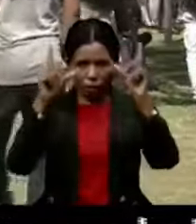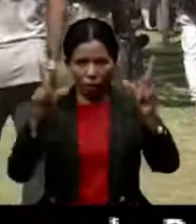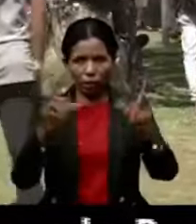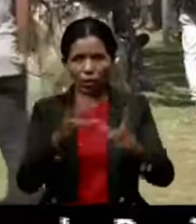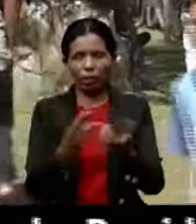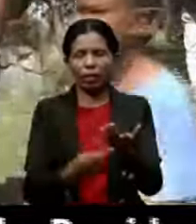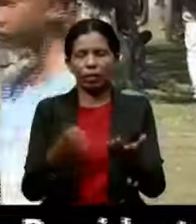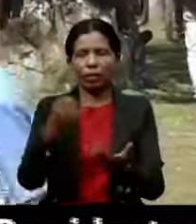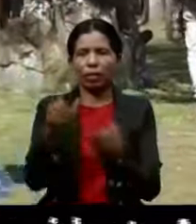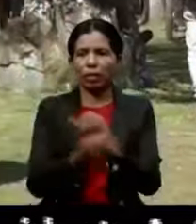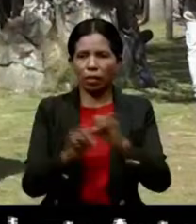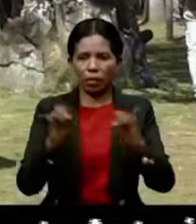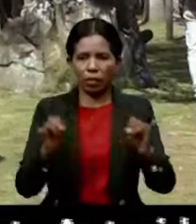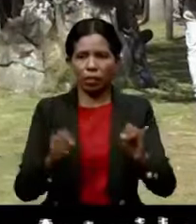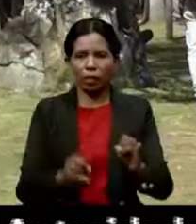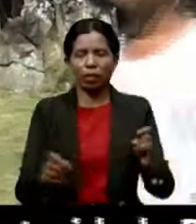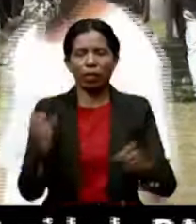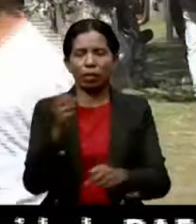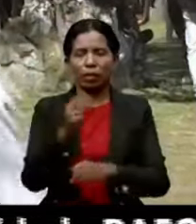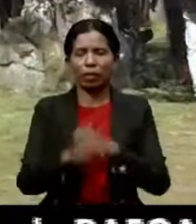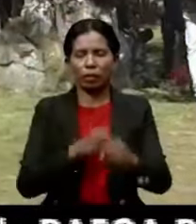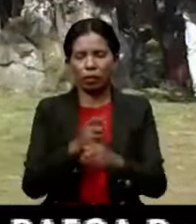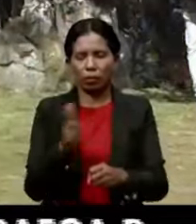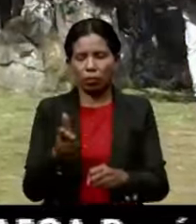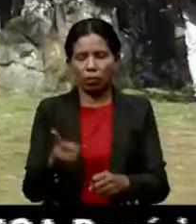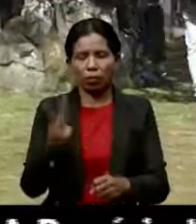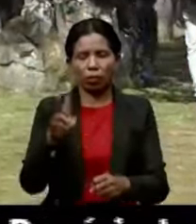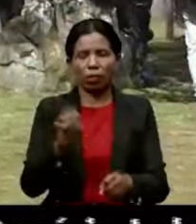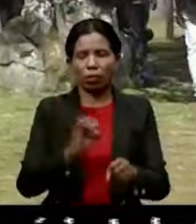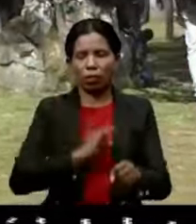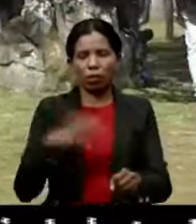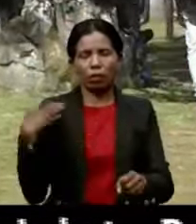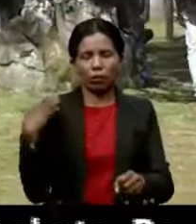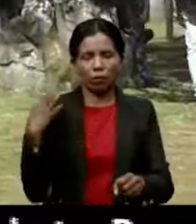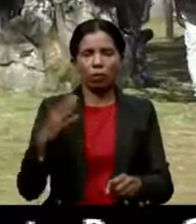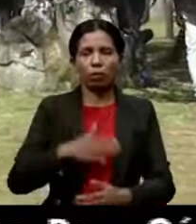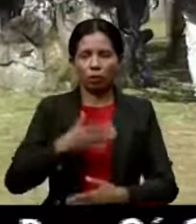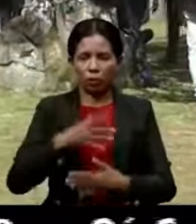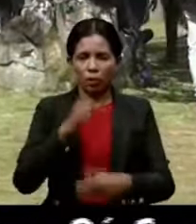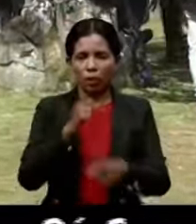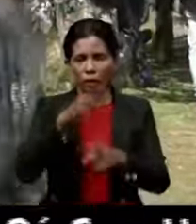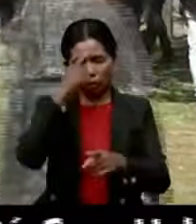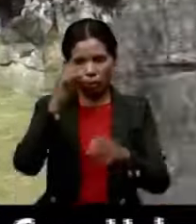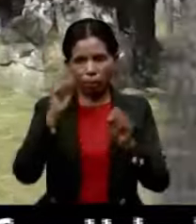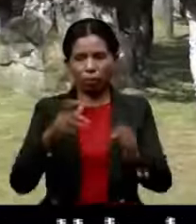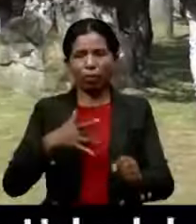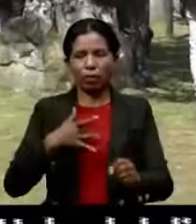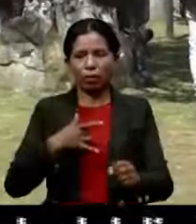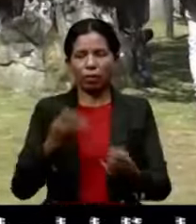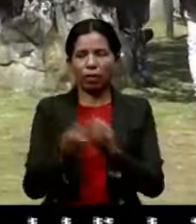restoran independensia badala rua nulu resen rua hau nu dar zoven na contenti tebes tamba bele senti ona